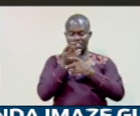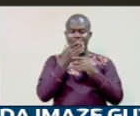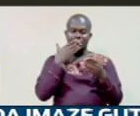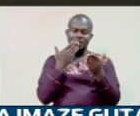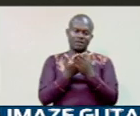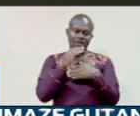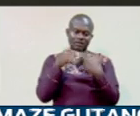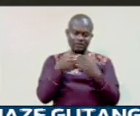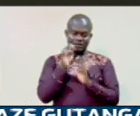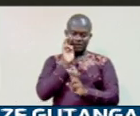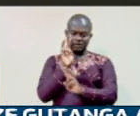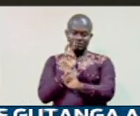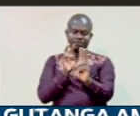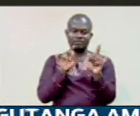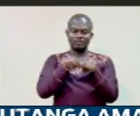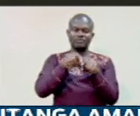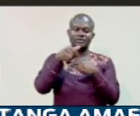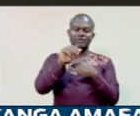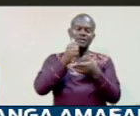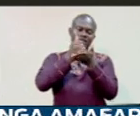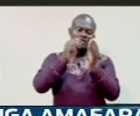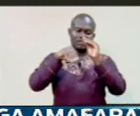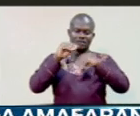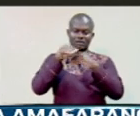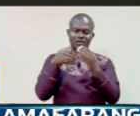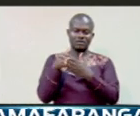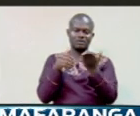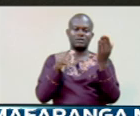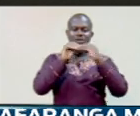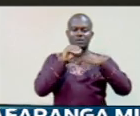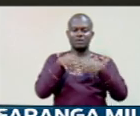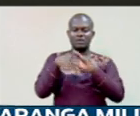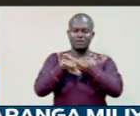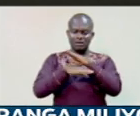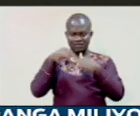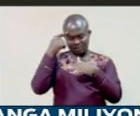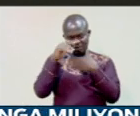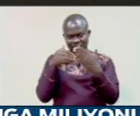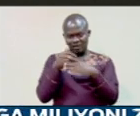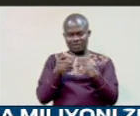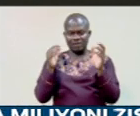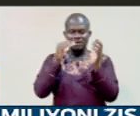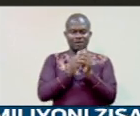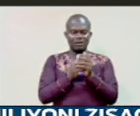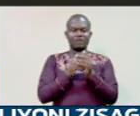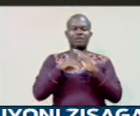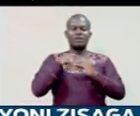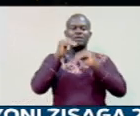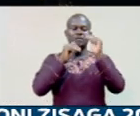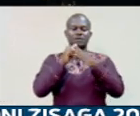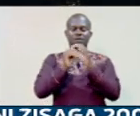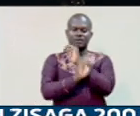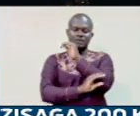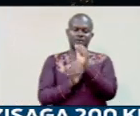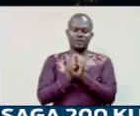iriya parike nabo bibagirira umusaruro, umusaruro w'ibanze kuri bo, ariko n'umusaruro ku rwego rw'igihugu.